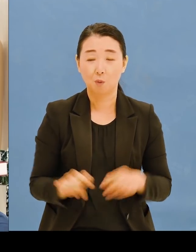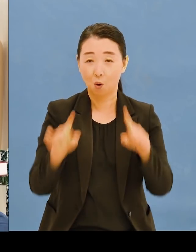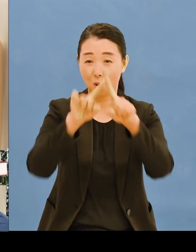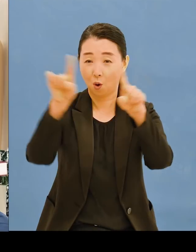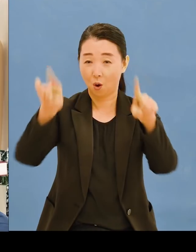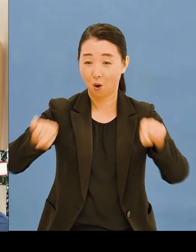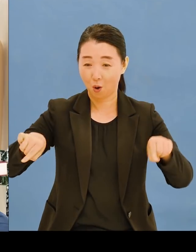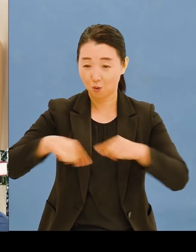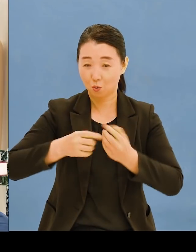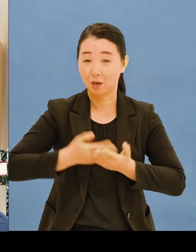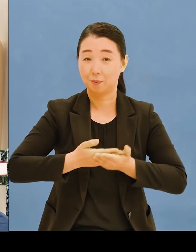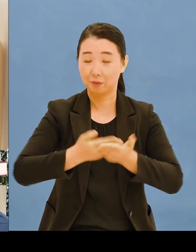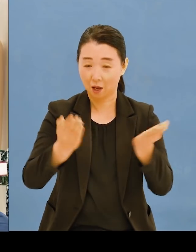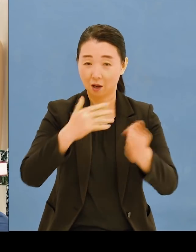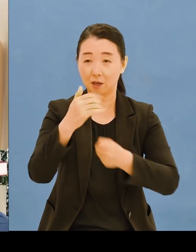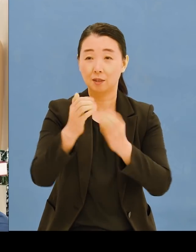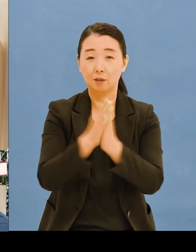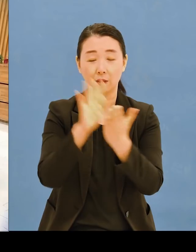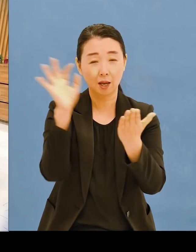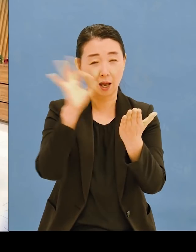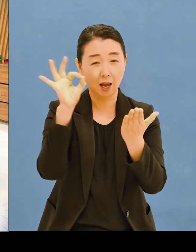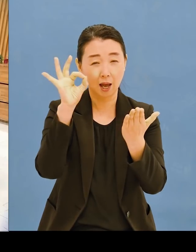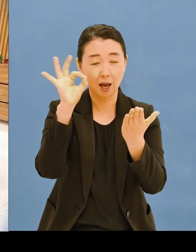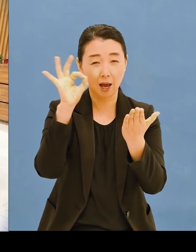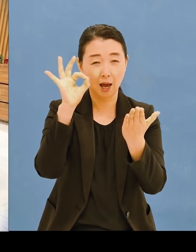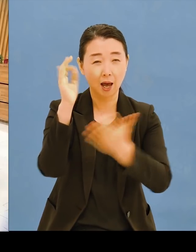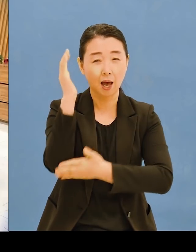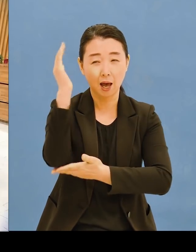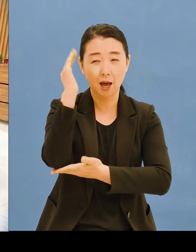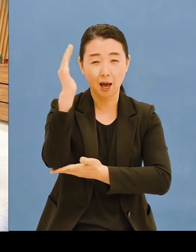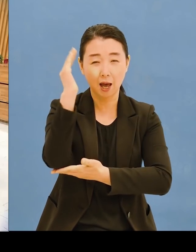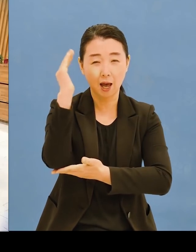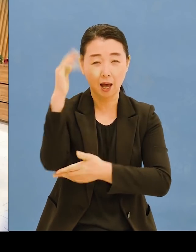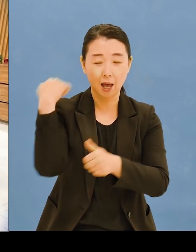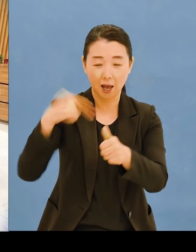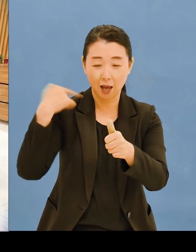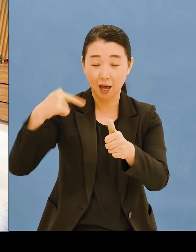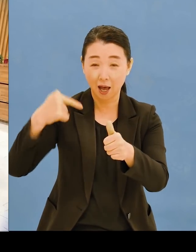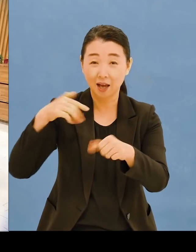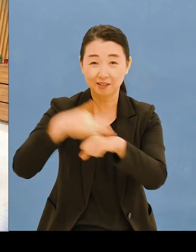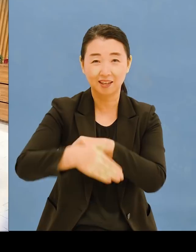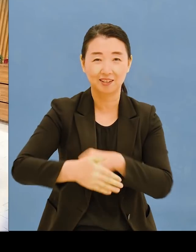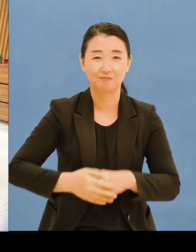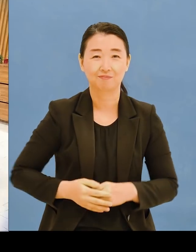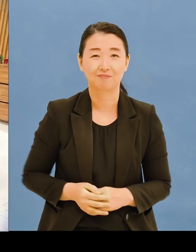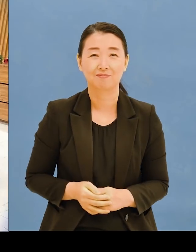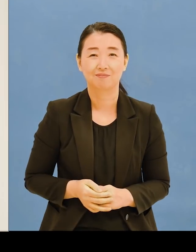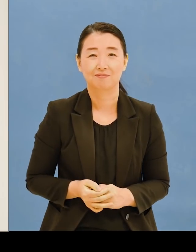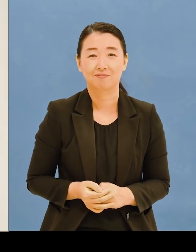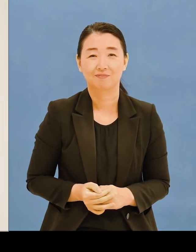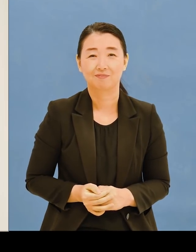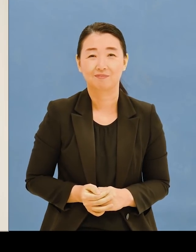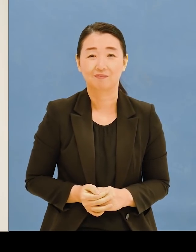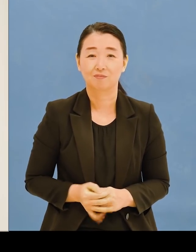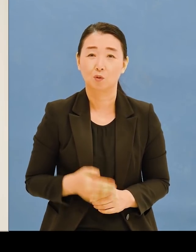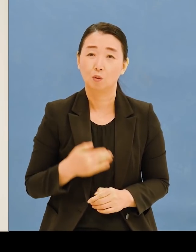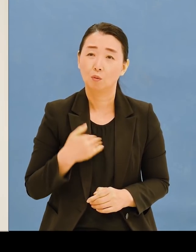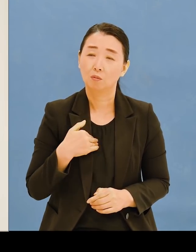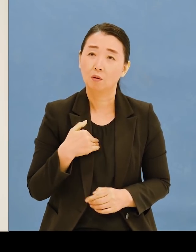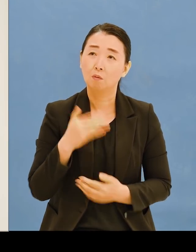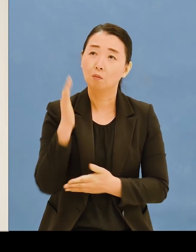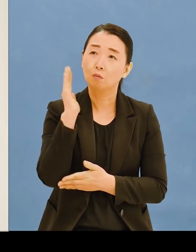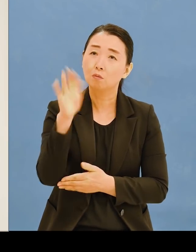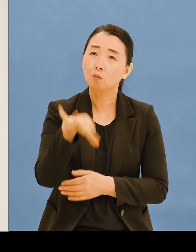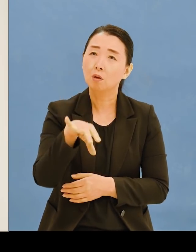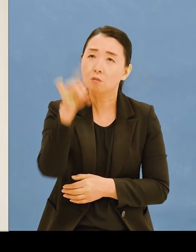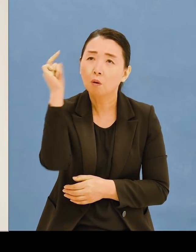유인물을 나눠주시고 네. 이제 성경을 찾아가면서 강해설교. 강해설교를 예. 이제 하시는데 저는 정말 그런 설교를